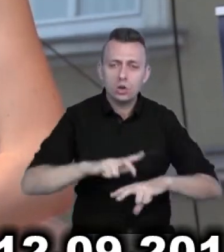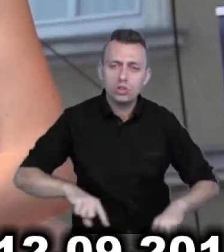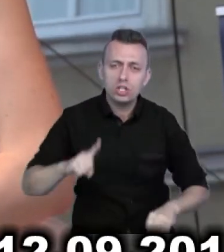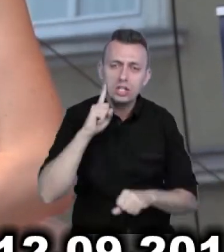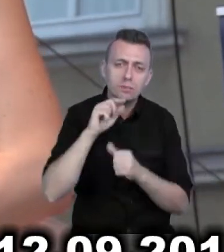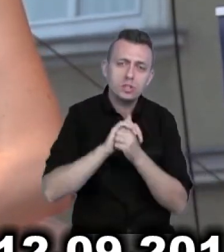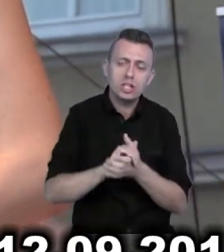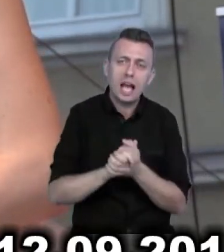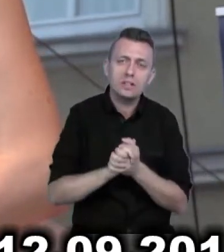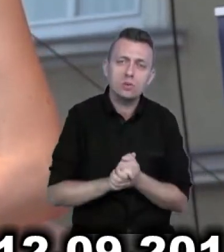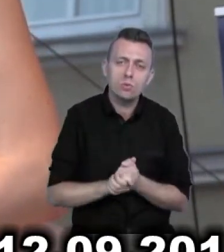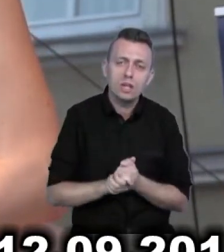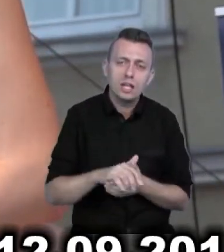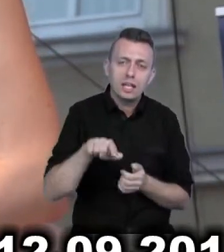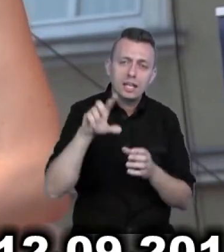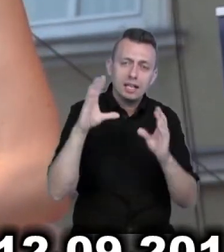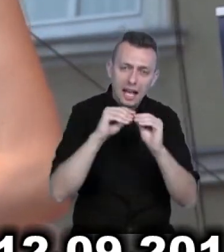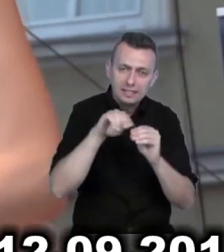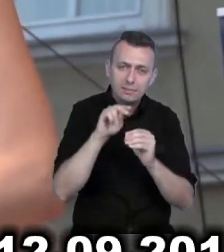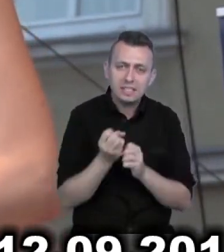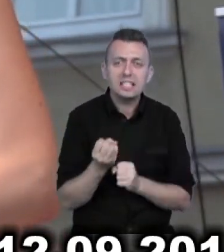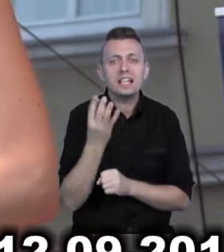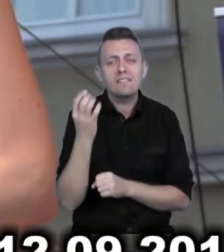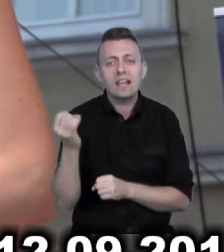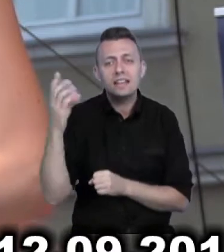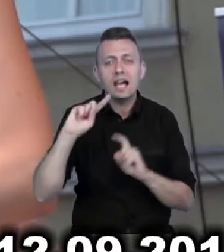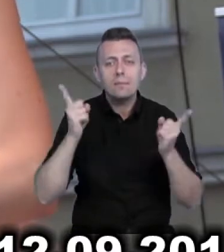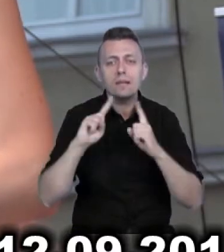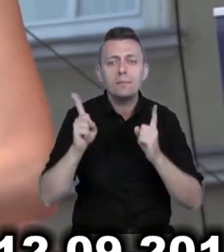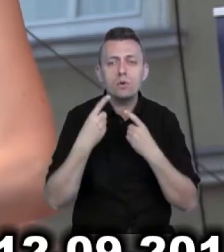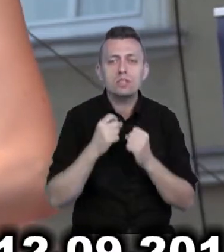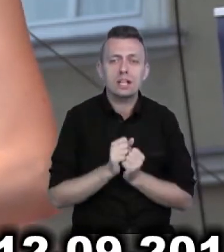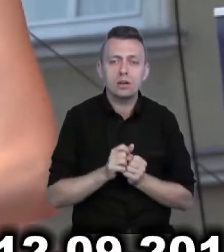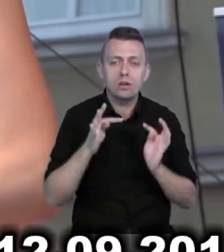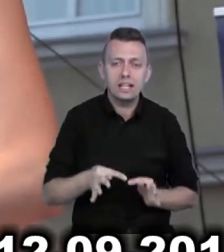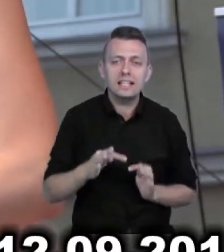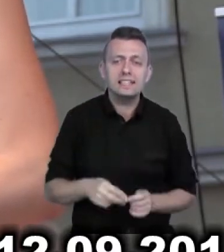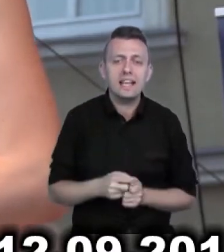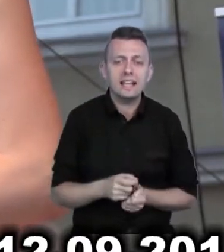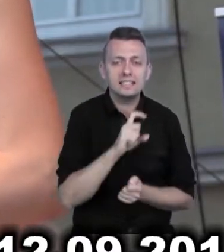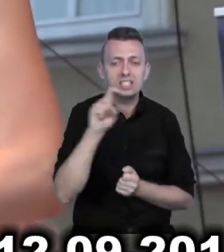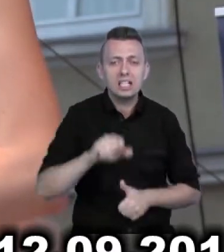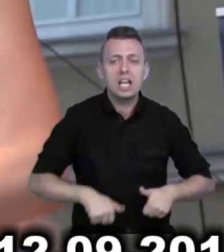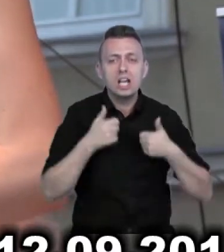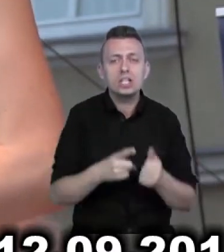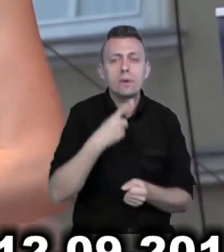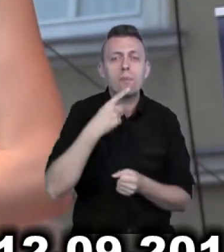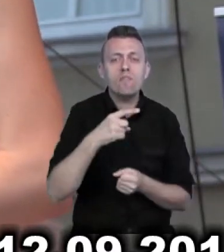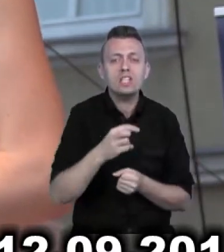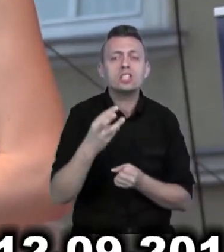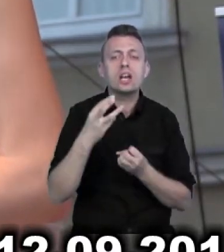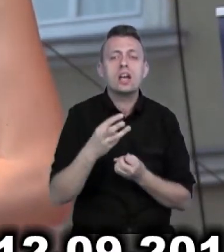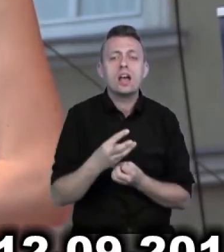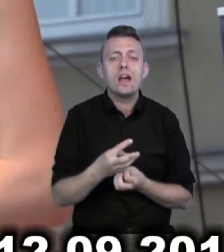wśród kwiatów, muzyki i Szekspira. A teraz przyszedł czas, by powiedzieć to ważne i